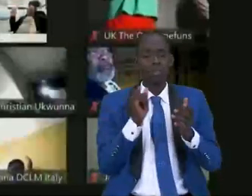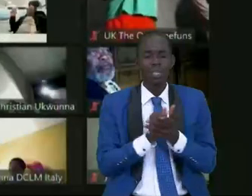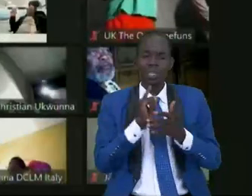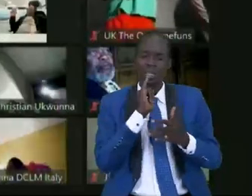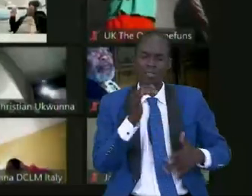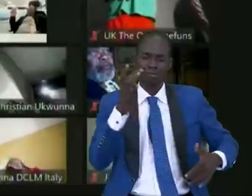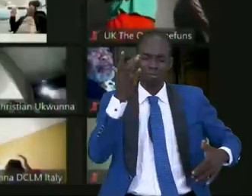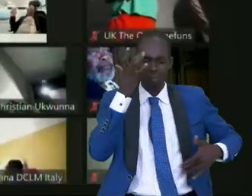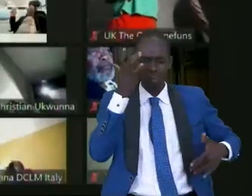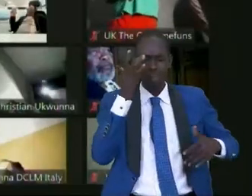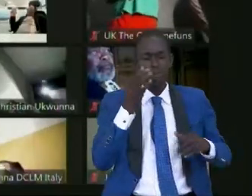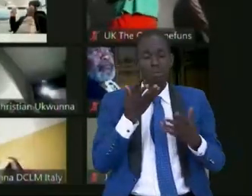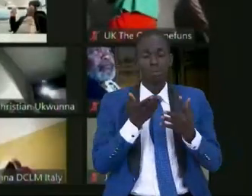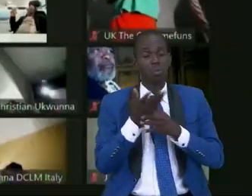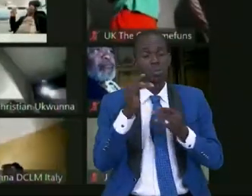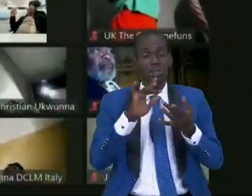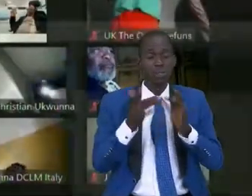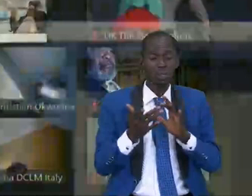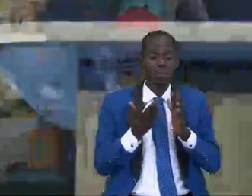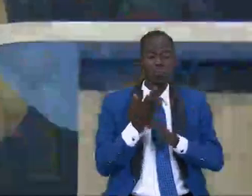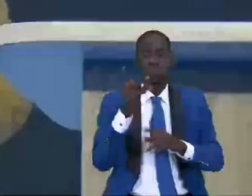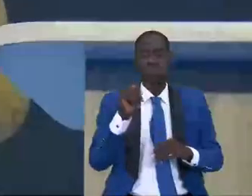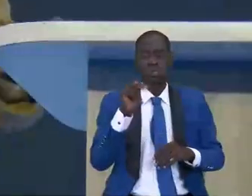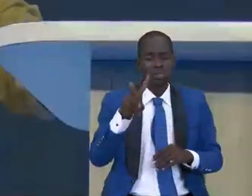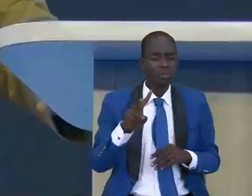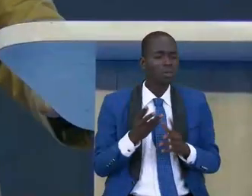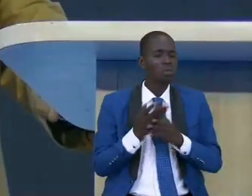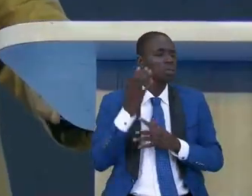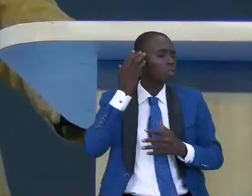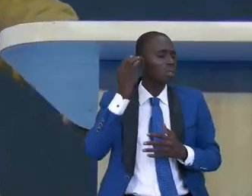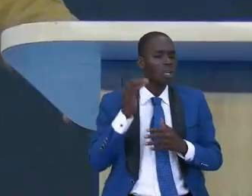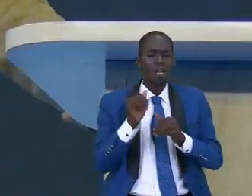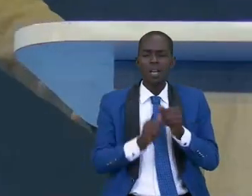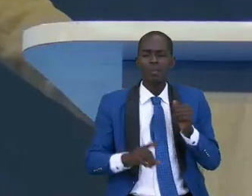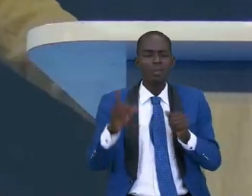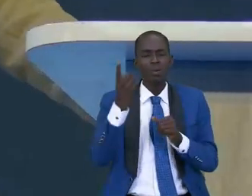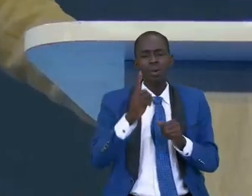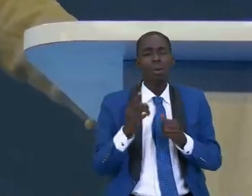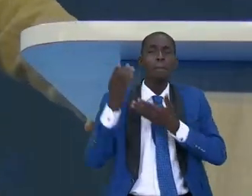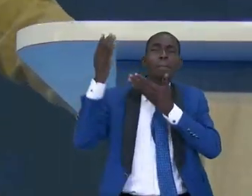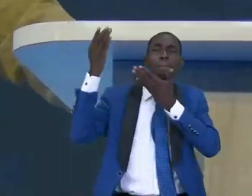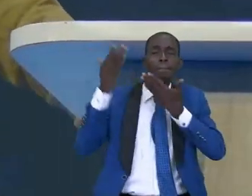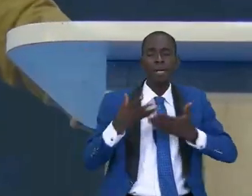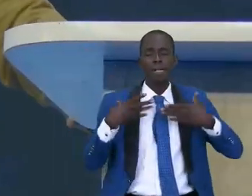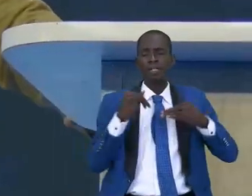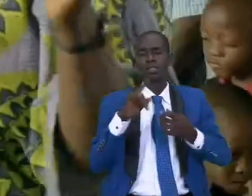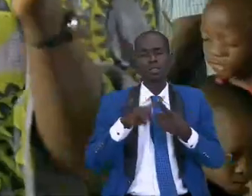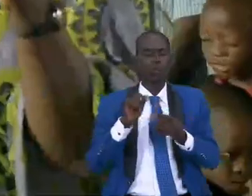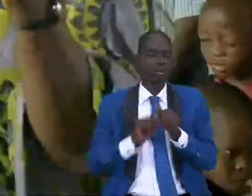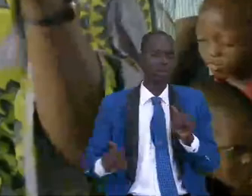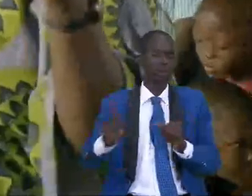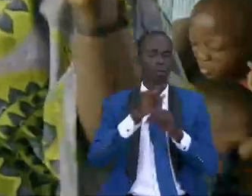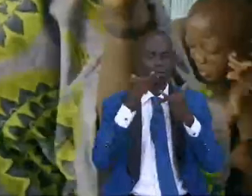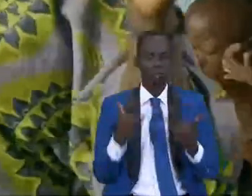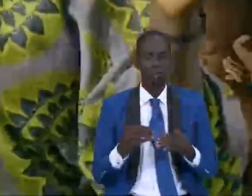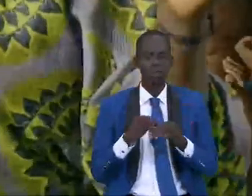partout, tout le monde, malade, en ligne, à la télé, à la radio, partout, apporte la guérison